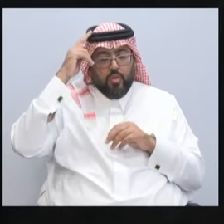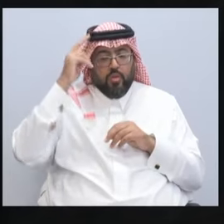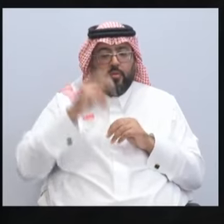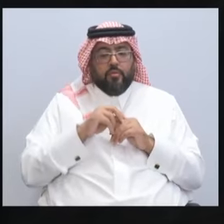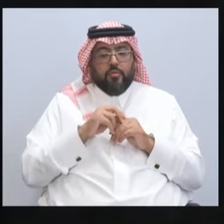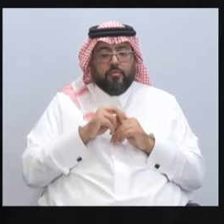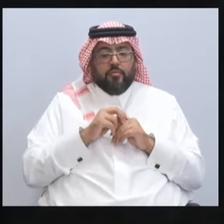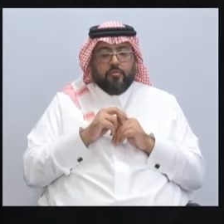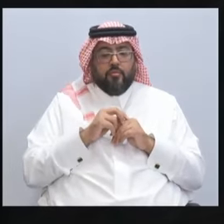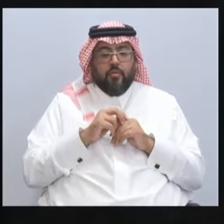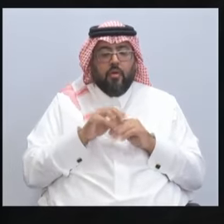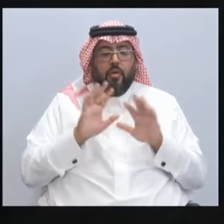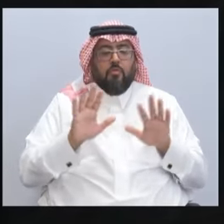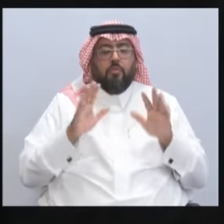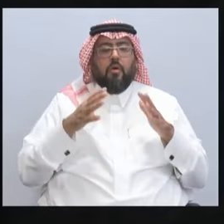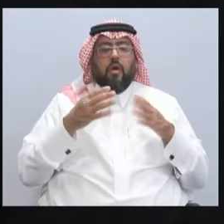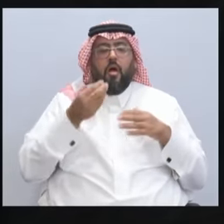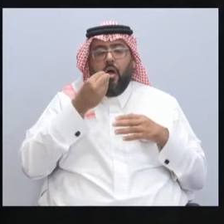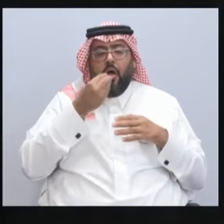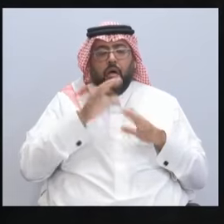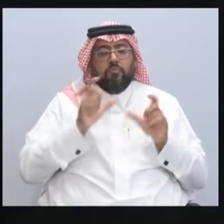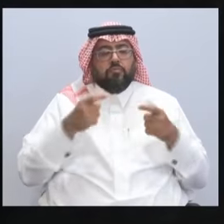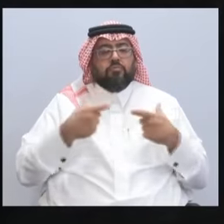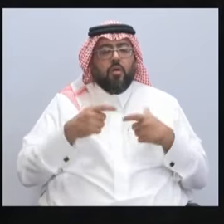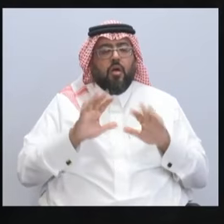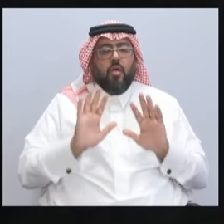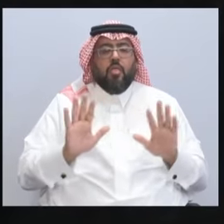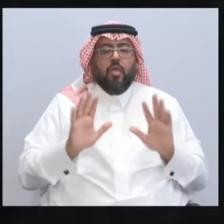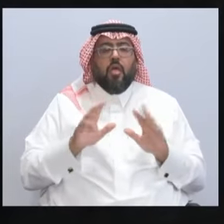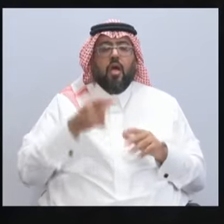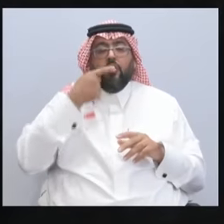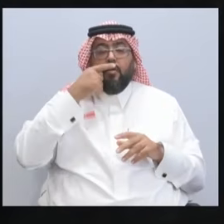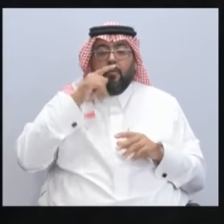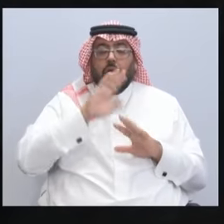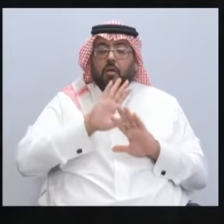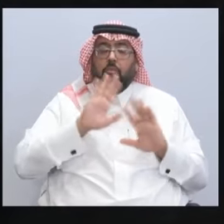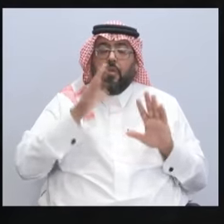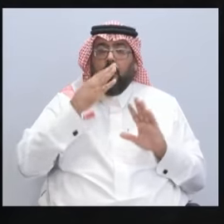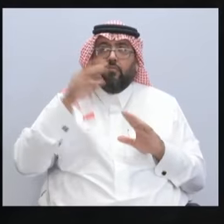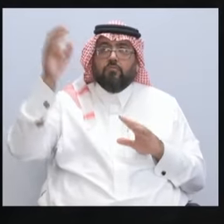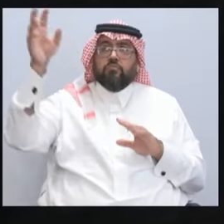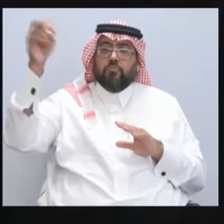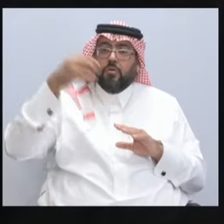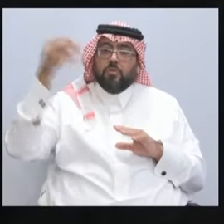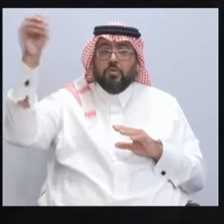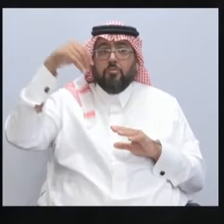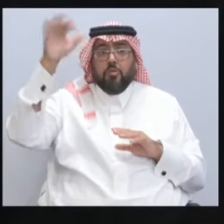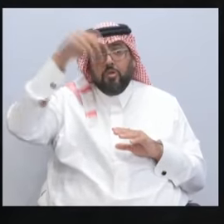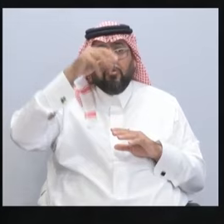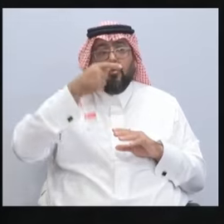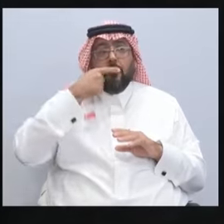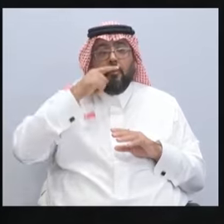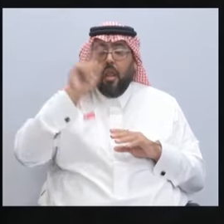السعوديه الاكتفاء الذاتي من انتاج التمور كذلك تحدثنا عن الثروه